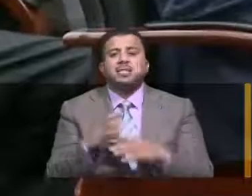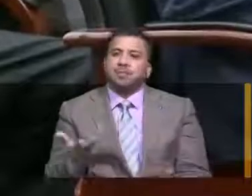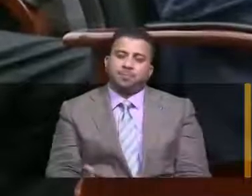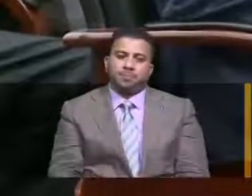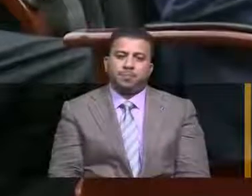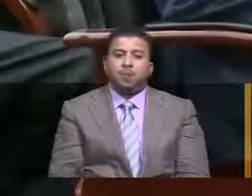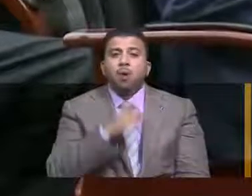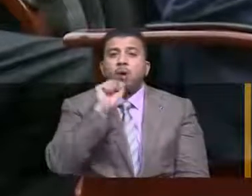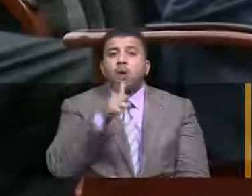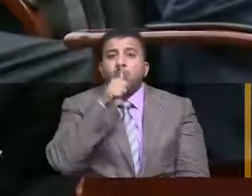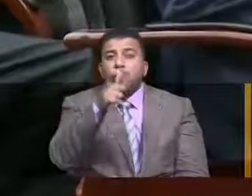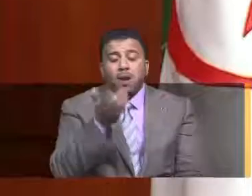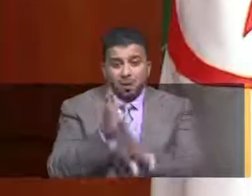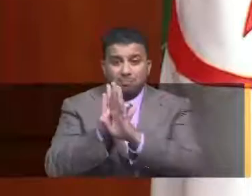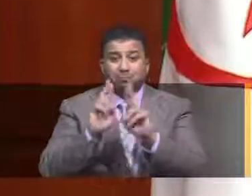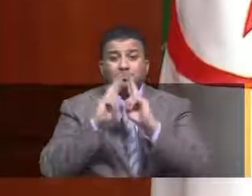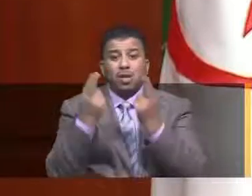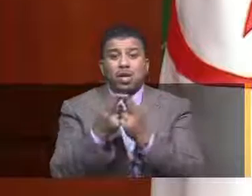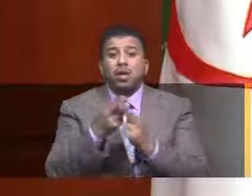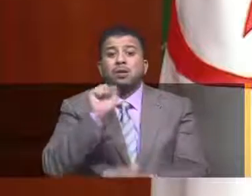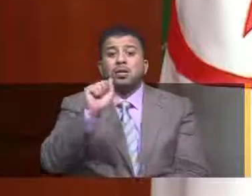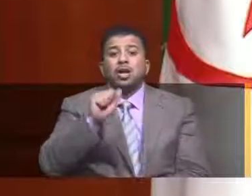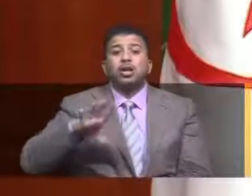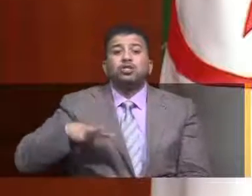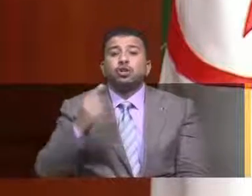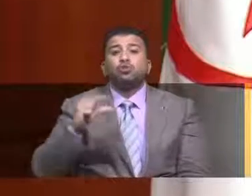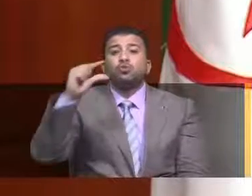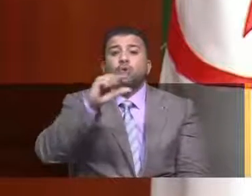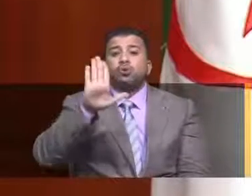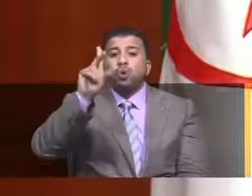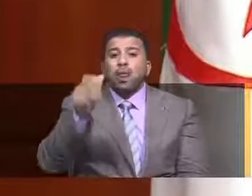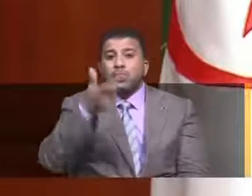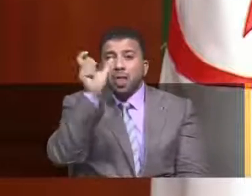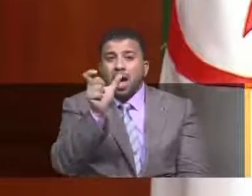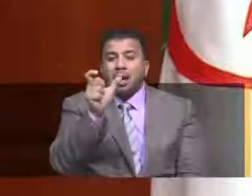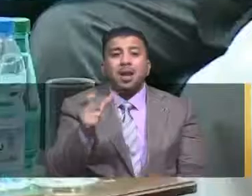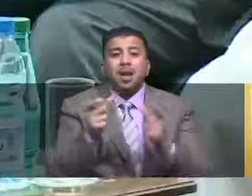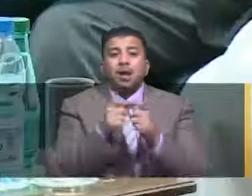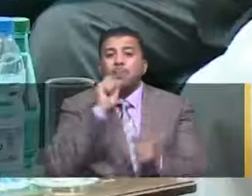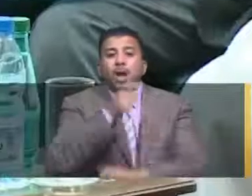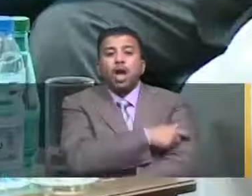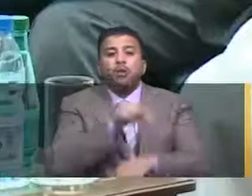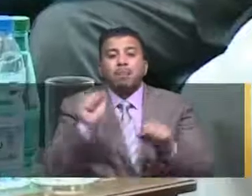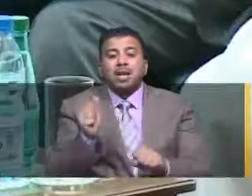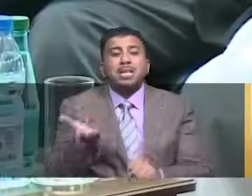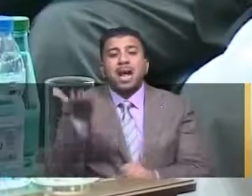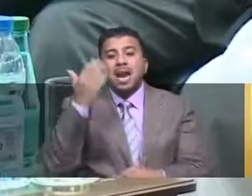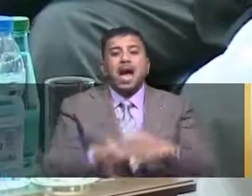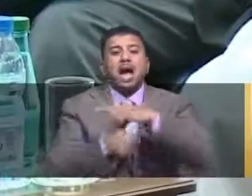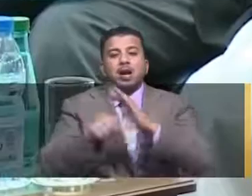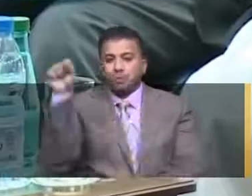اللقاء شهد دعما قويا من طرف صاحب السمو الشيخ الدكتور سلطان بن محمد القاسمي عضو المجلس الأعلى حاكم